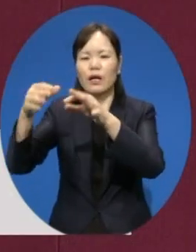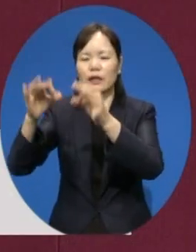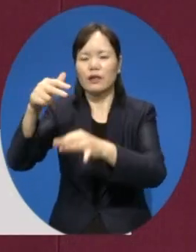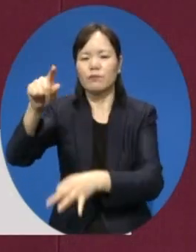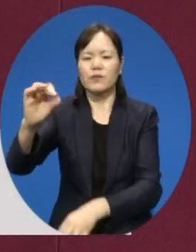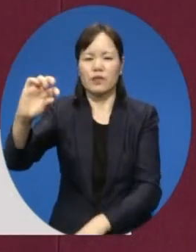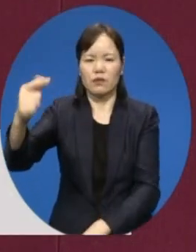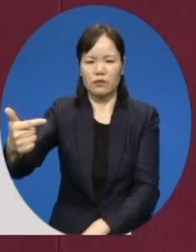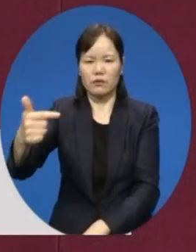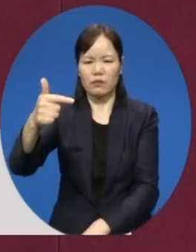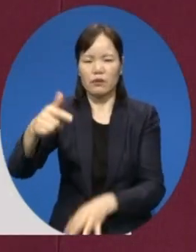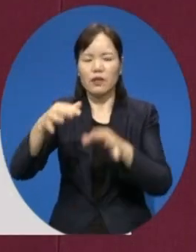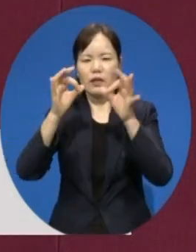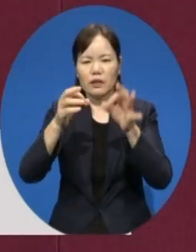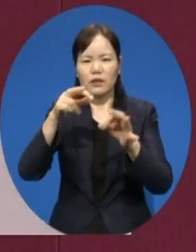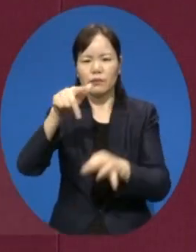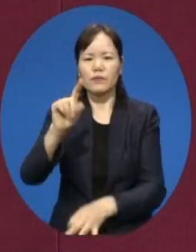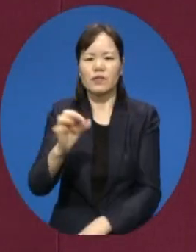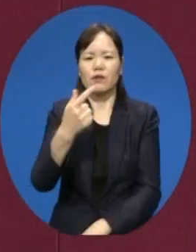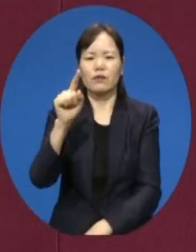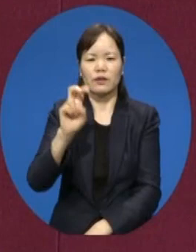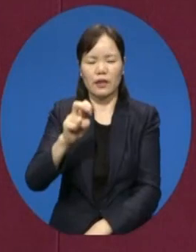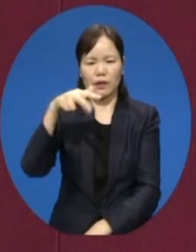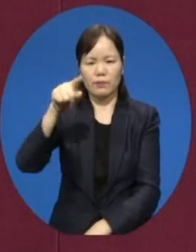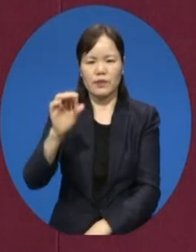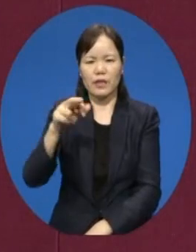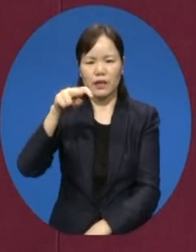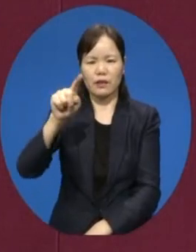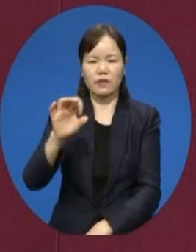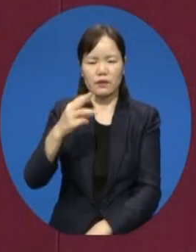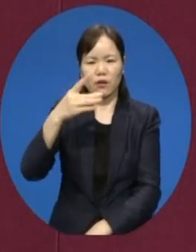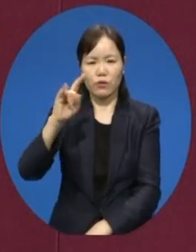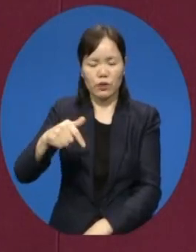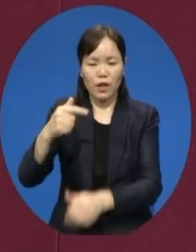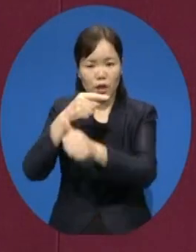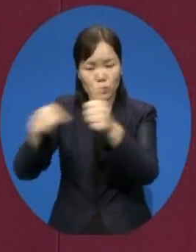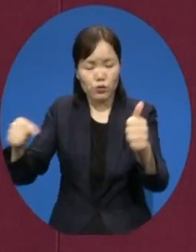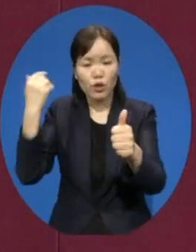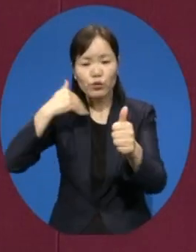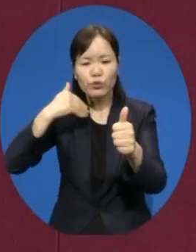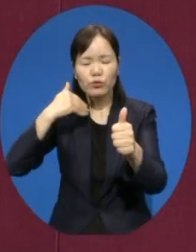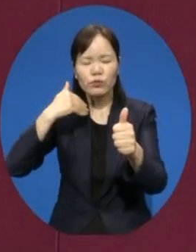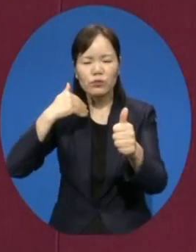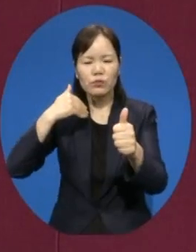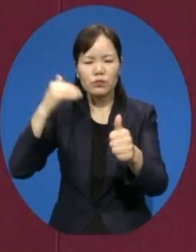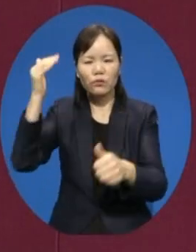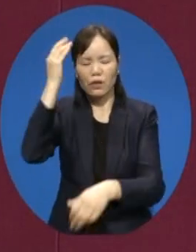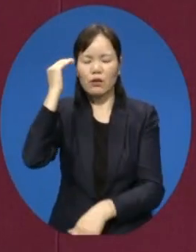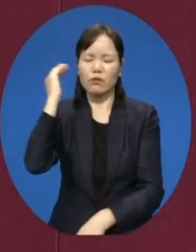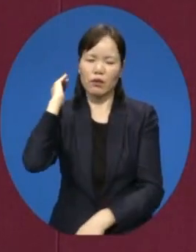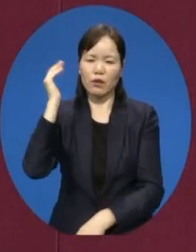김정남, 장성택 왜 죽었습니까? 아니 어떻게 우리 대통령이 이런 말씀을 하십니까?